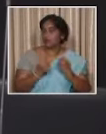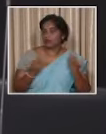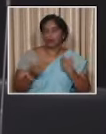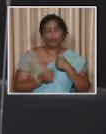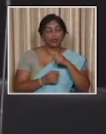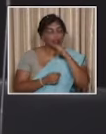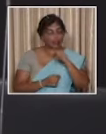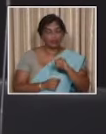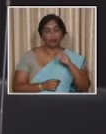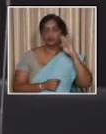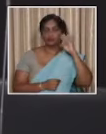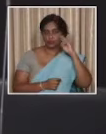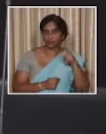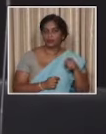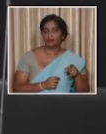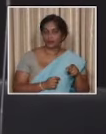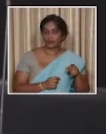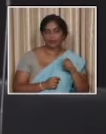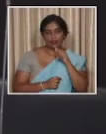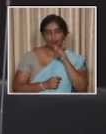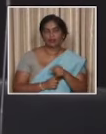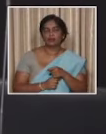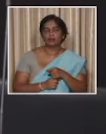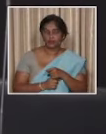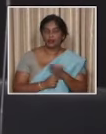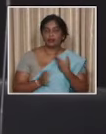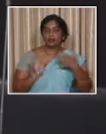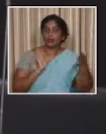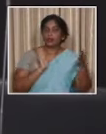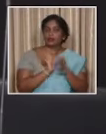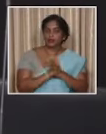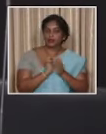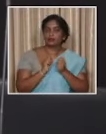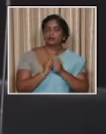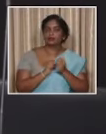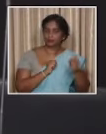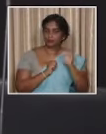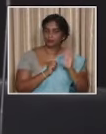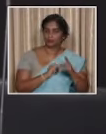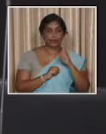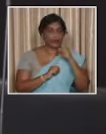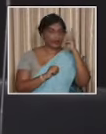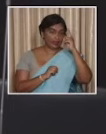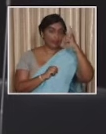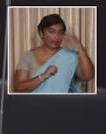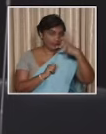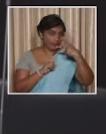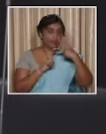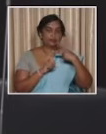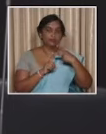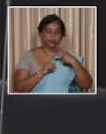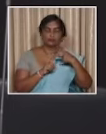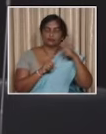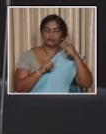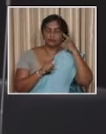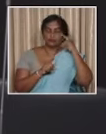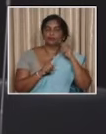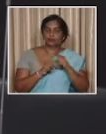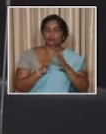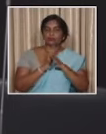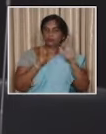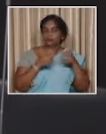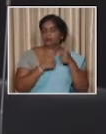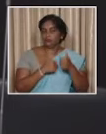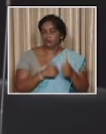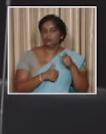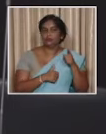පරම සත්‍ය. ඒ නිසා අපි එකතු වෙලා ඒ වැඩපිළිවෙල කරගන්න ඕනේ. දෙක, ඔබතුමා කිව්ව කරුණ මම විශාල ලෙස අගය